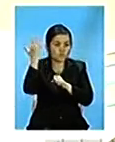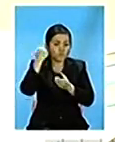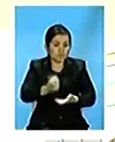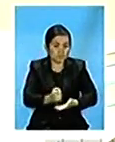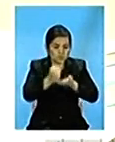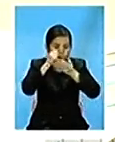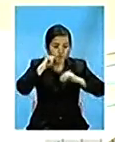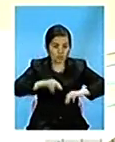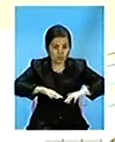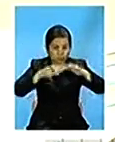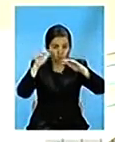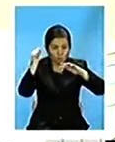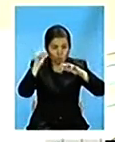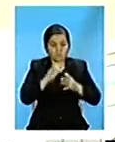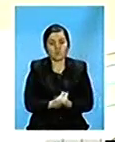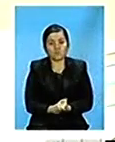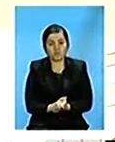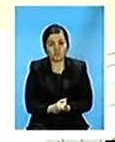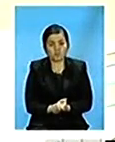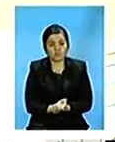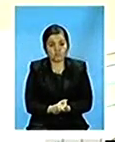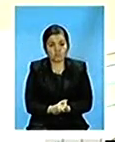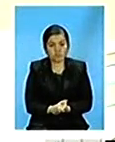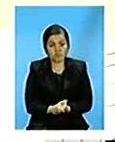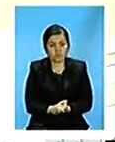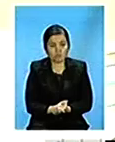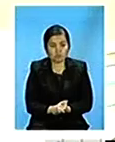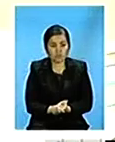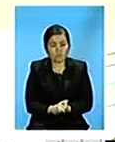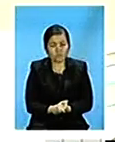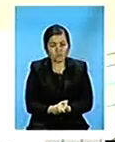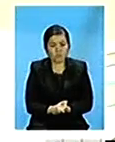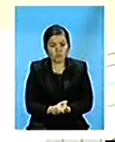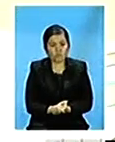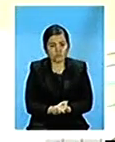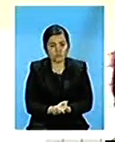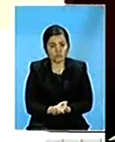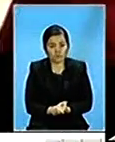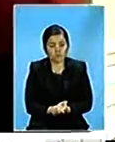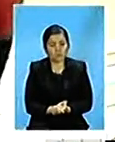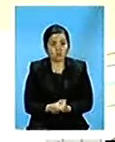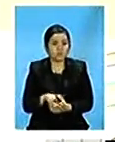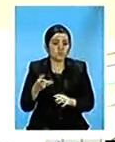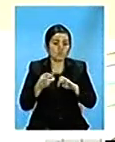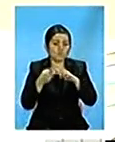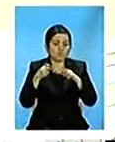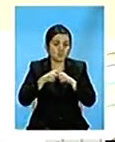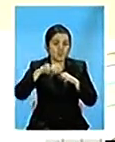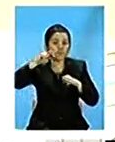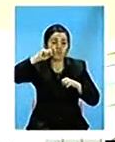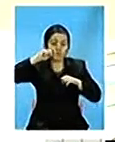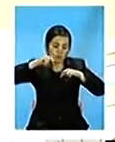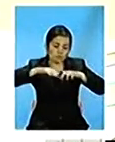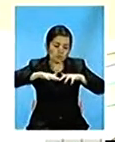ที่ระโอเรือไปไล่น้ำเนี่ยครับเพราะน้ำมันมีขีดขวางมันก็จะไหลช้าไหลช้